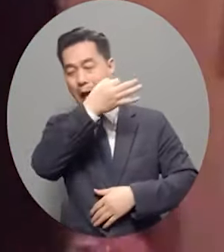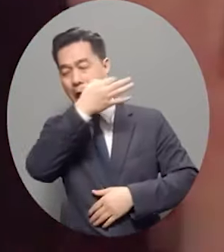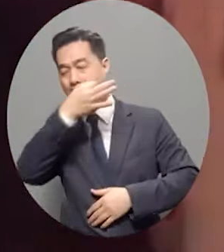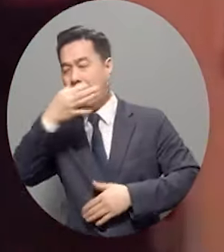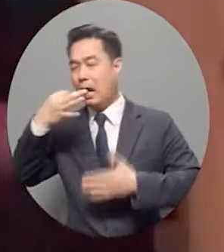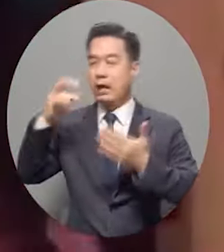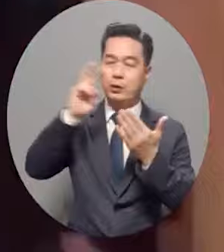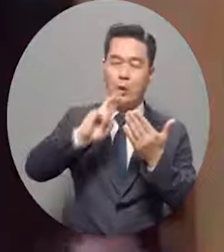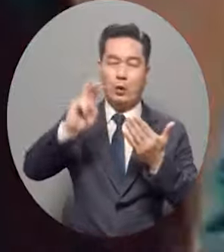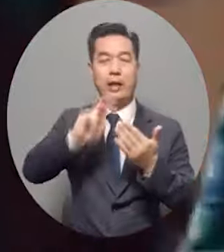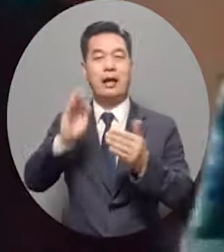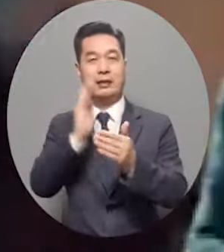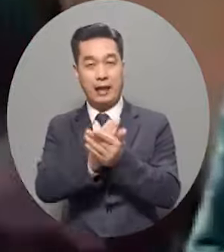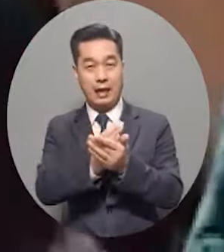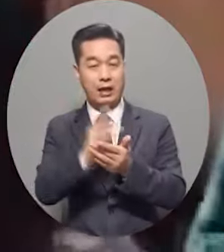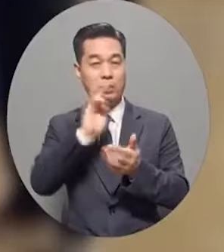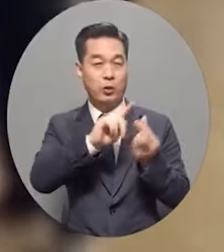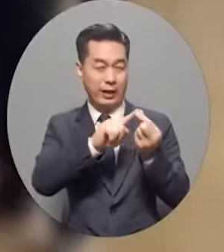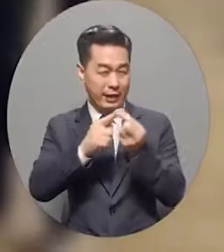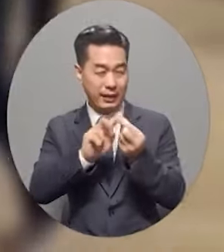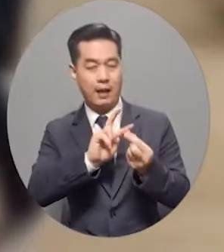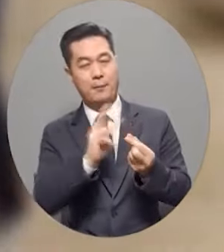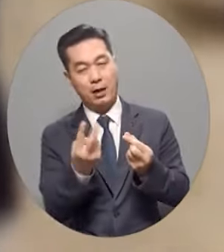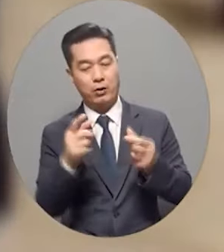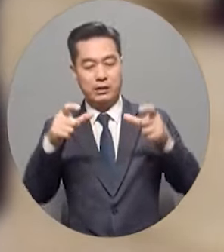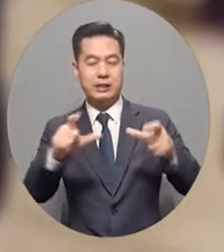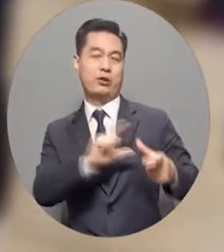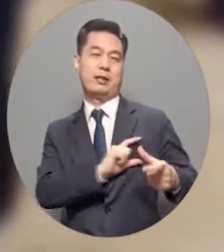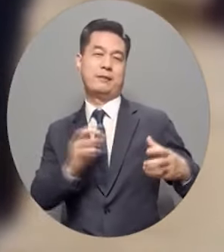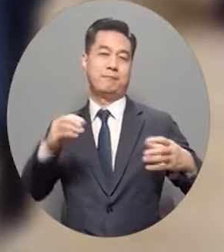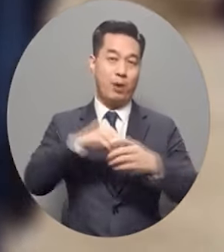부르다 가사를 개사해 지역 이름을 넣습니다.